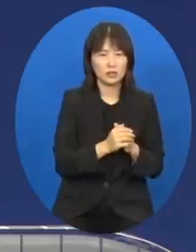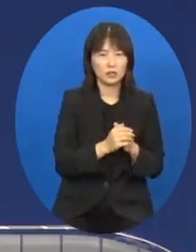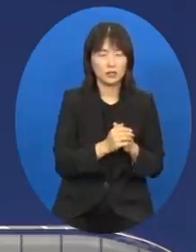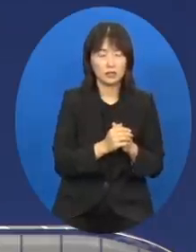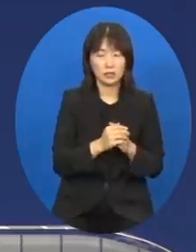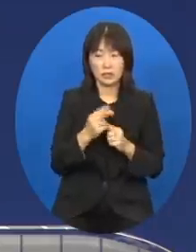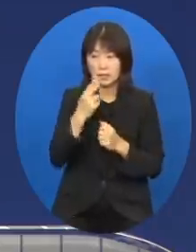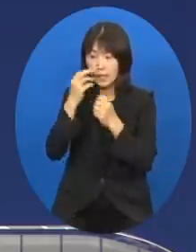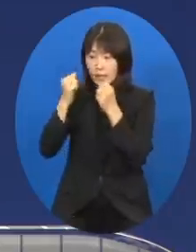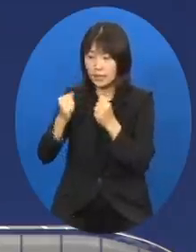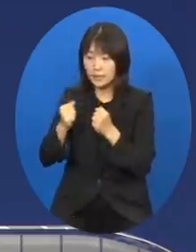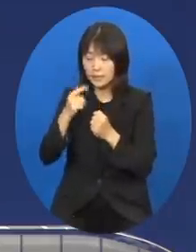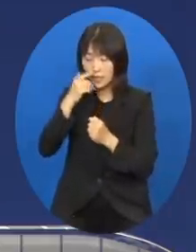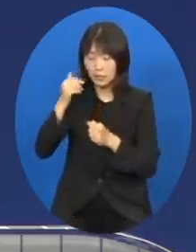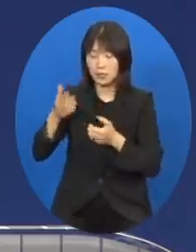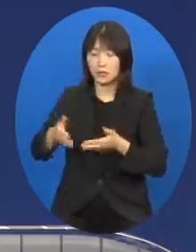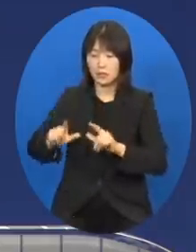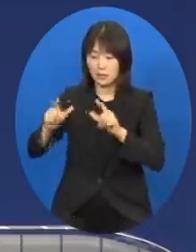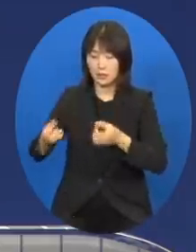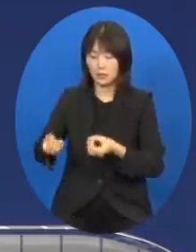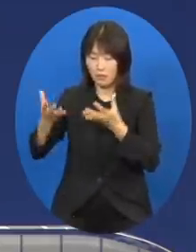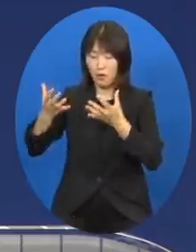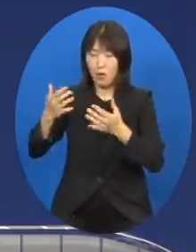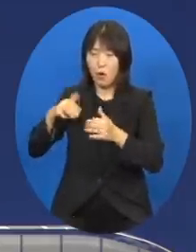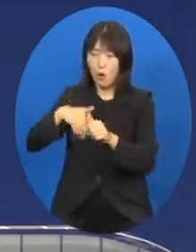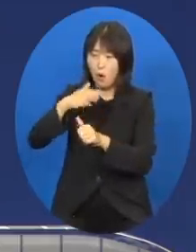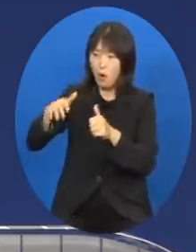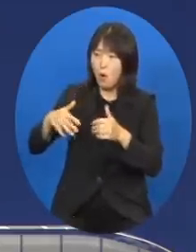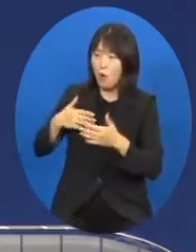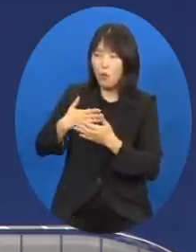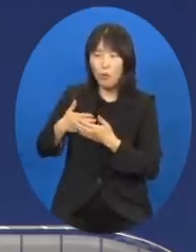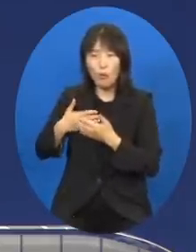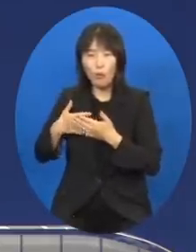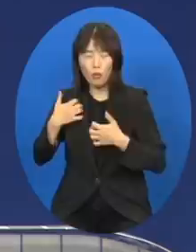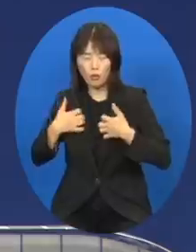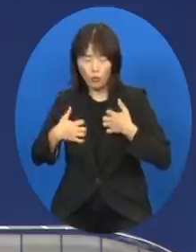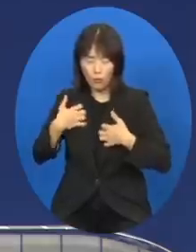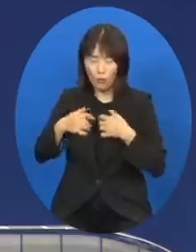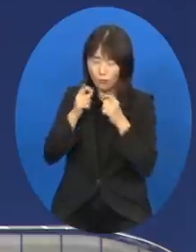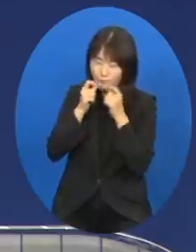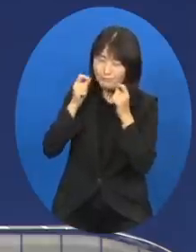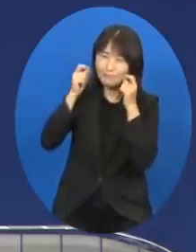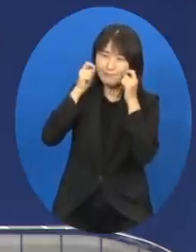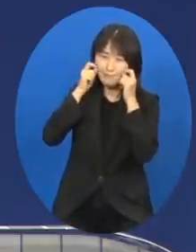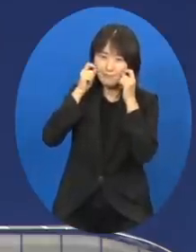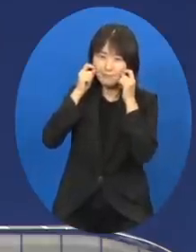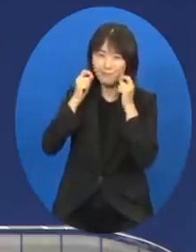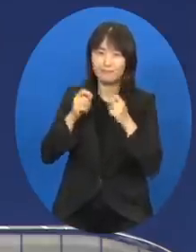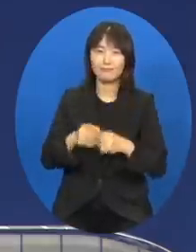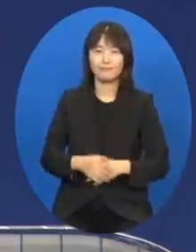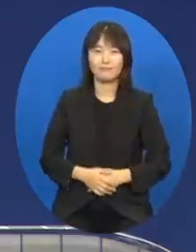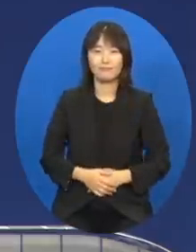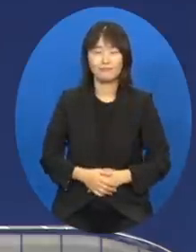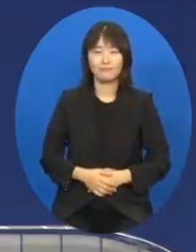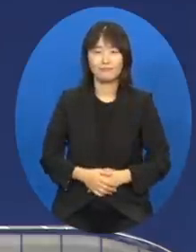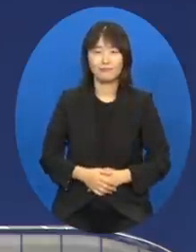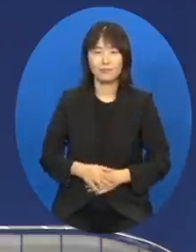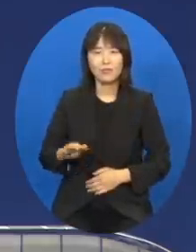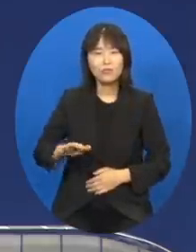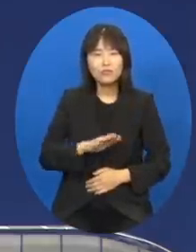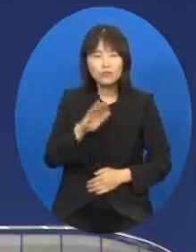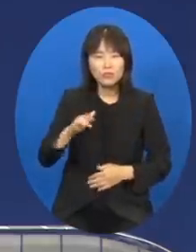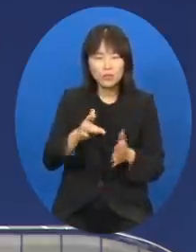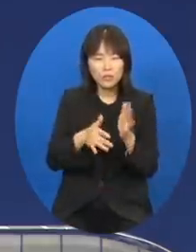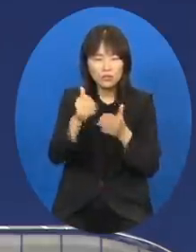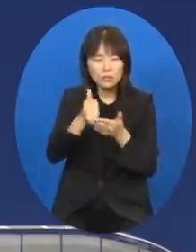잔치는 분위기가 들뜨고 그죠? 기쁘고 웃음이 있고 그렇죠? 우리가